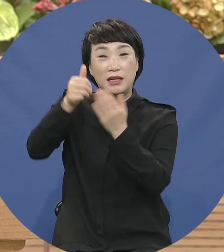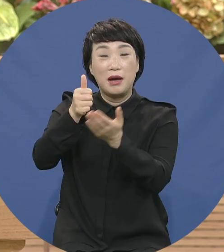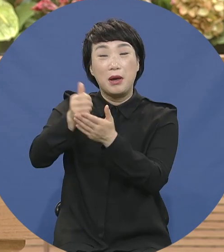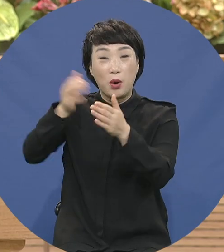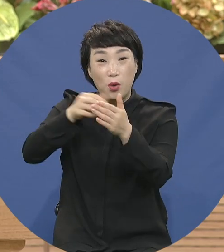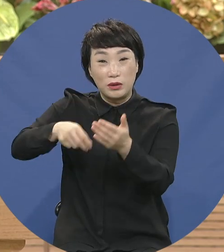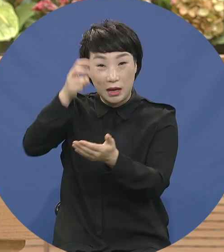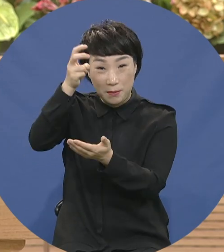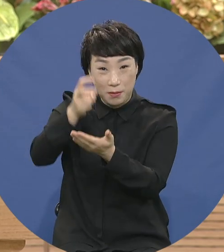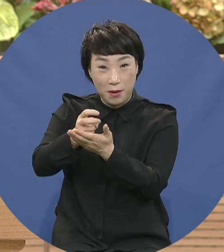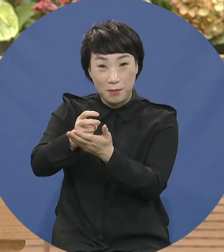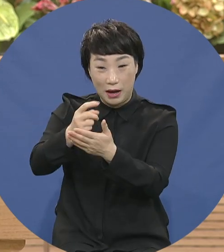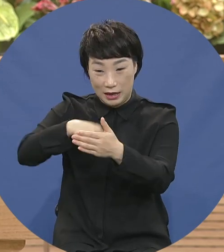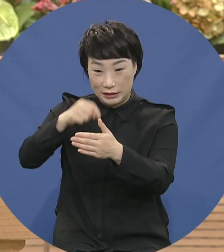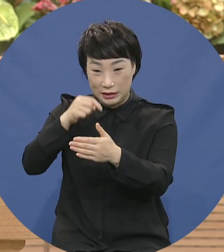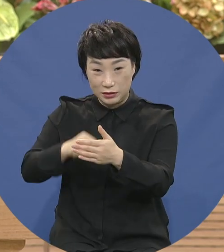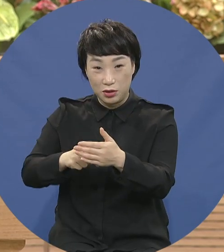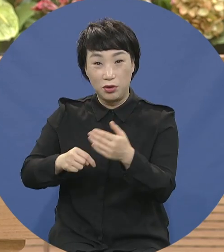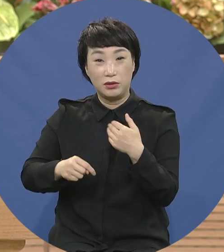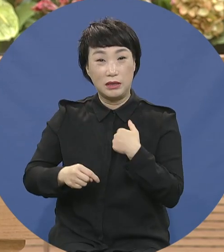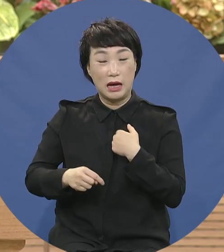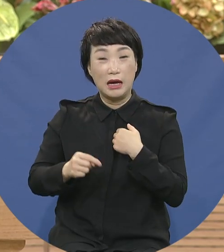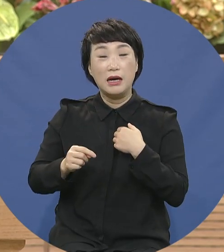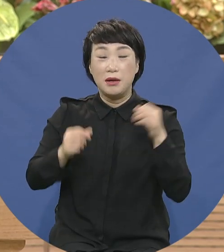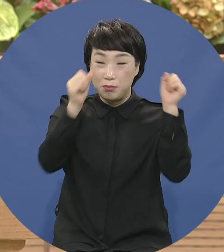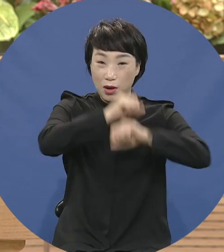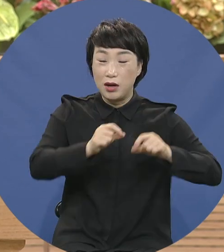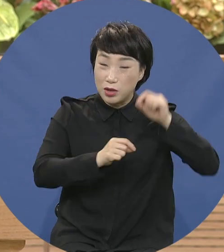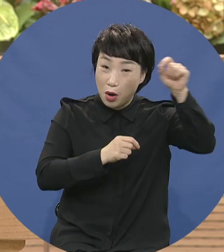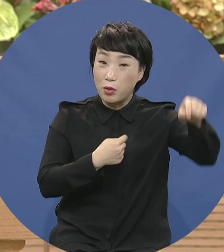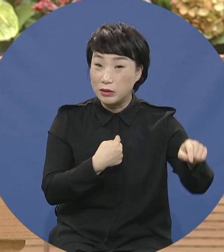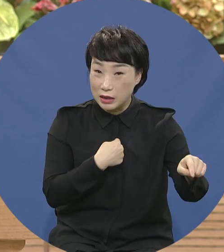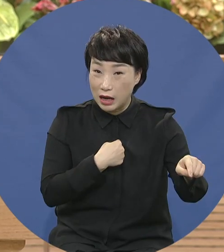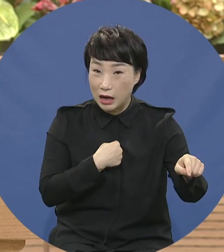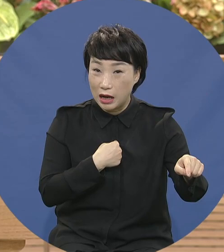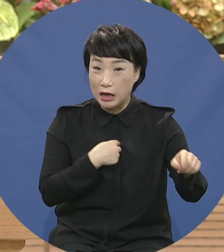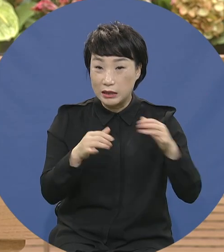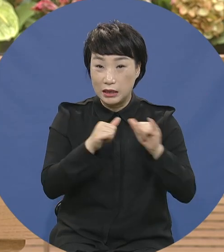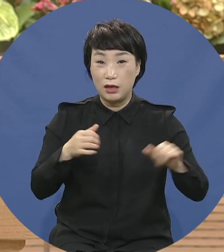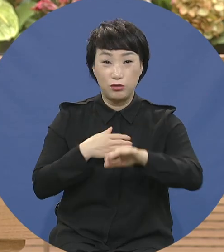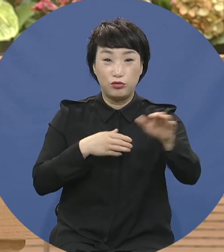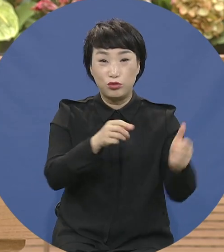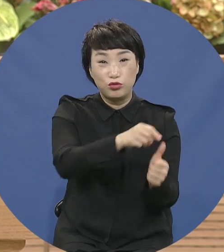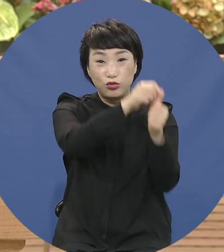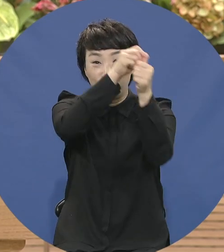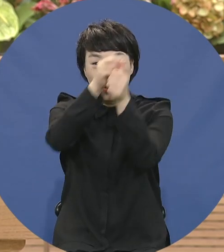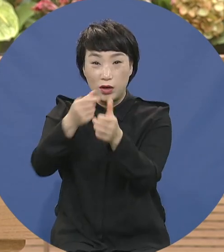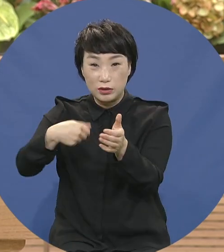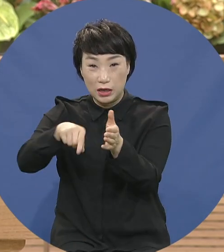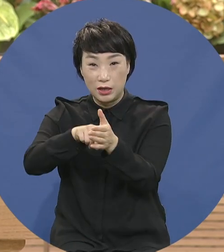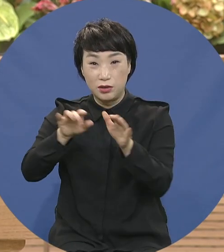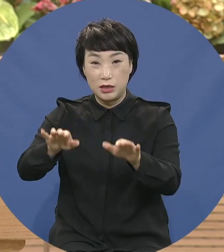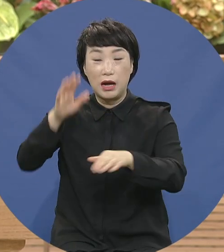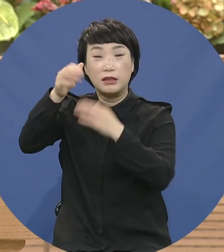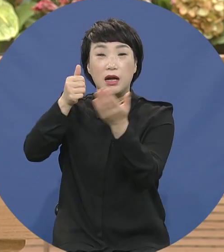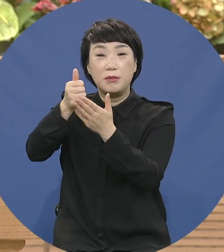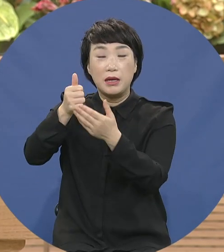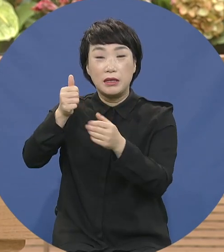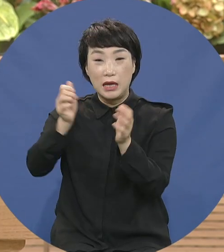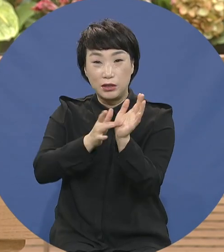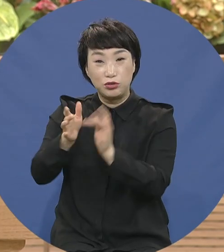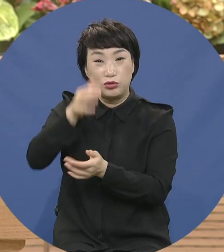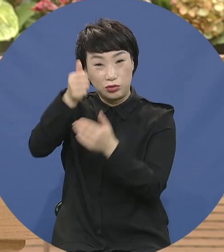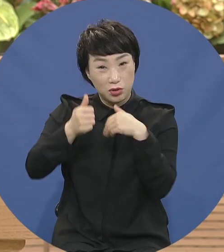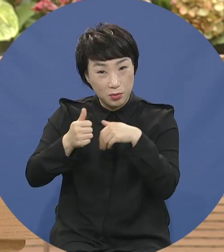하나님의 공의의 법 앞에 영원히 멸망당할 인간을 살리려고 하나님께서 예수